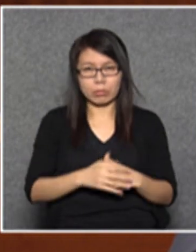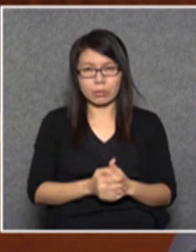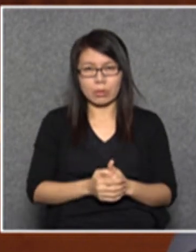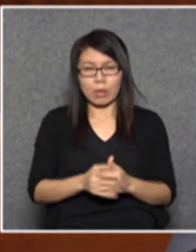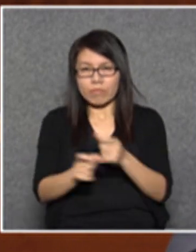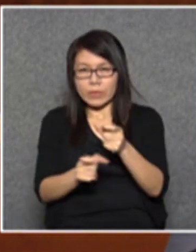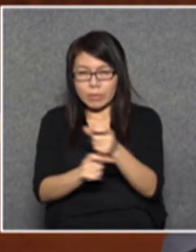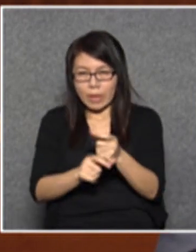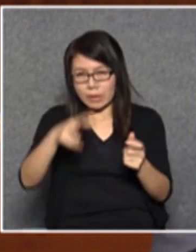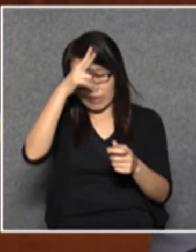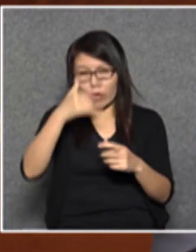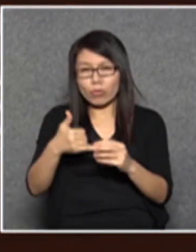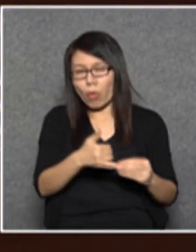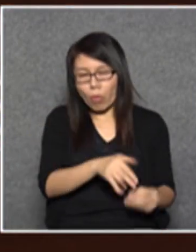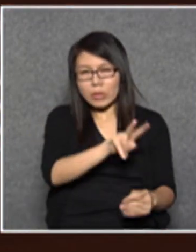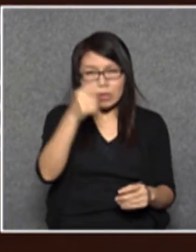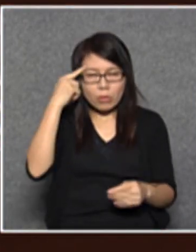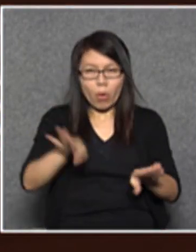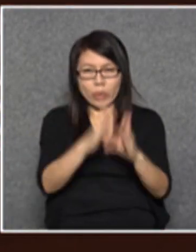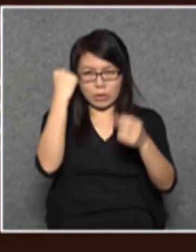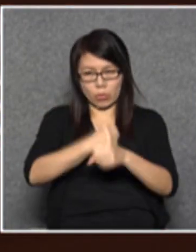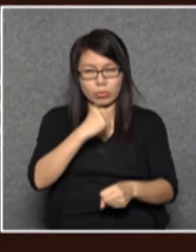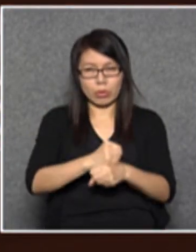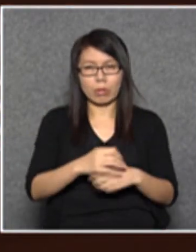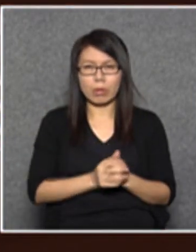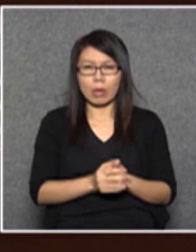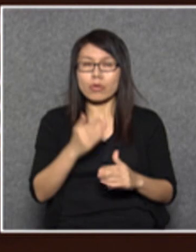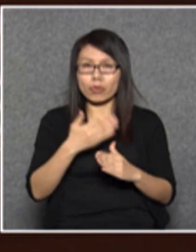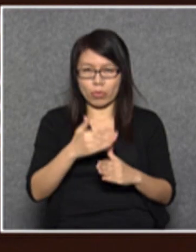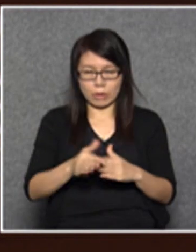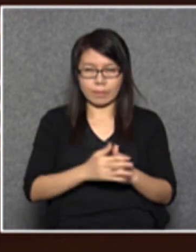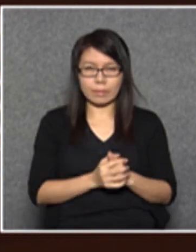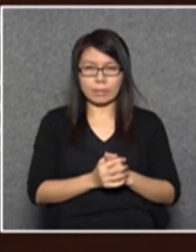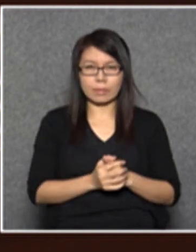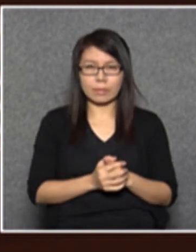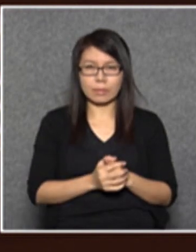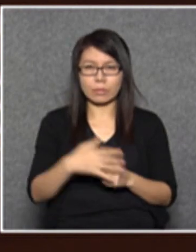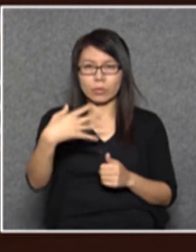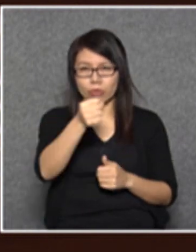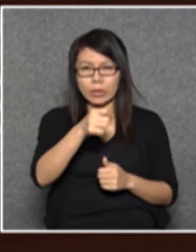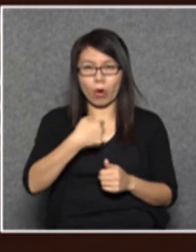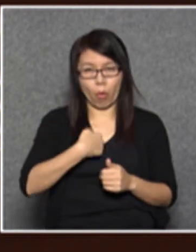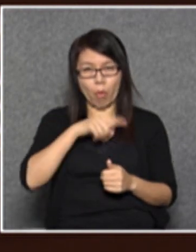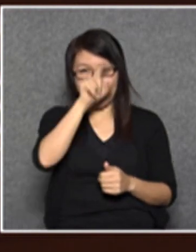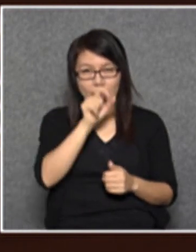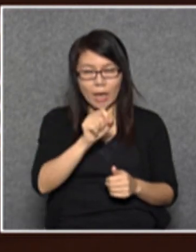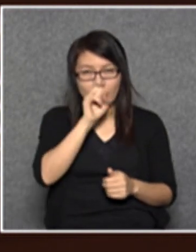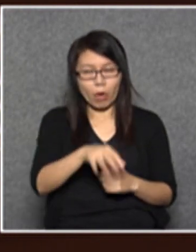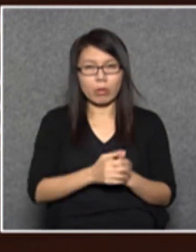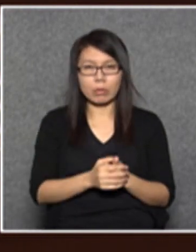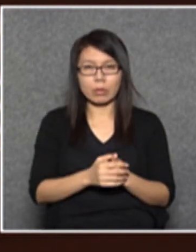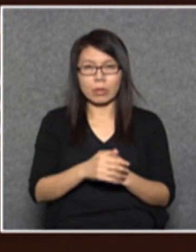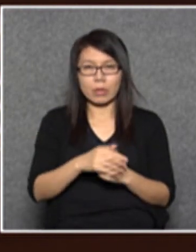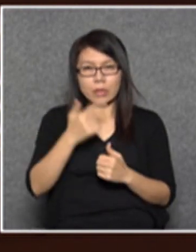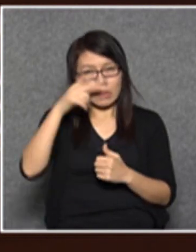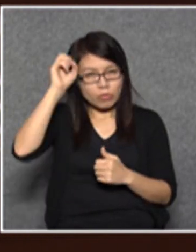係拖延咗18個月先至開展呢項工作。咁所以咧，主席，我嘅問題係咧，其實